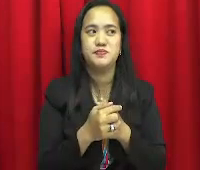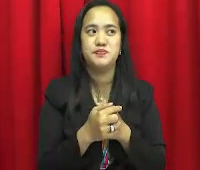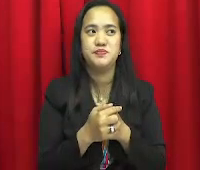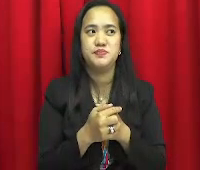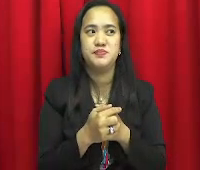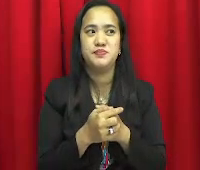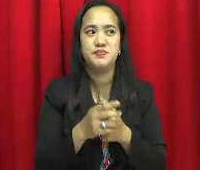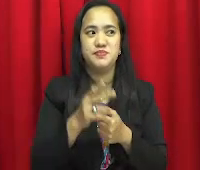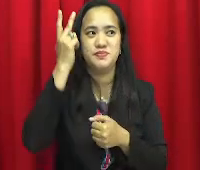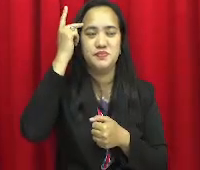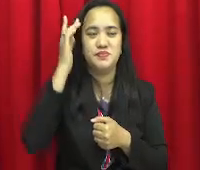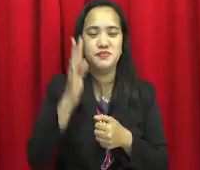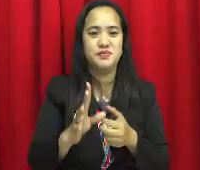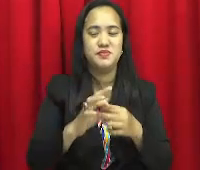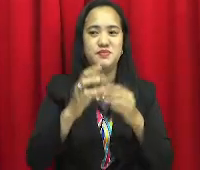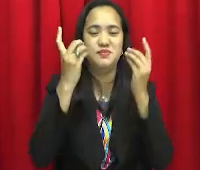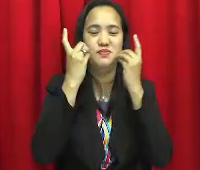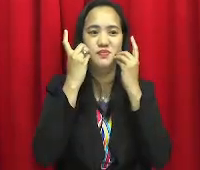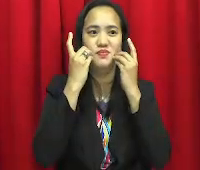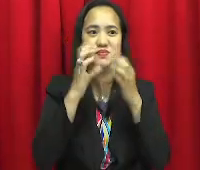Jinggoy.